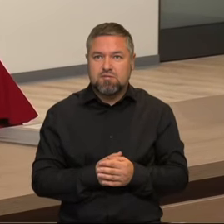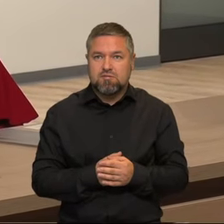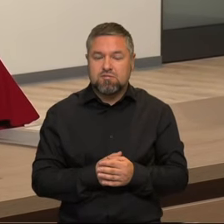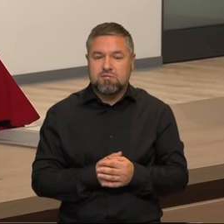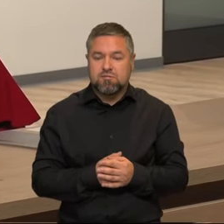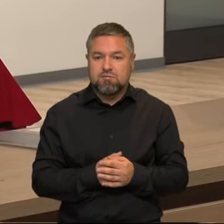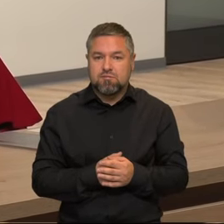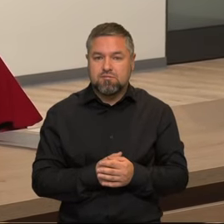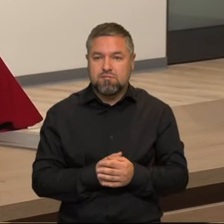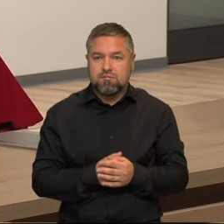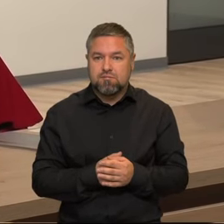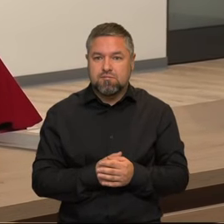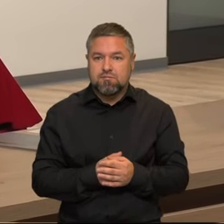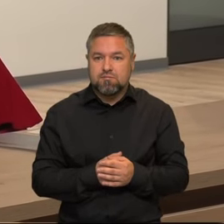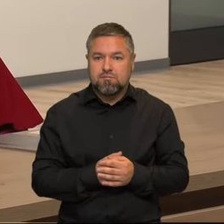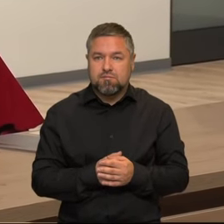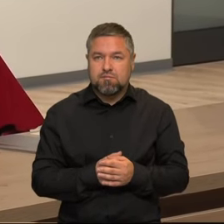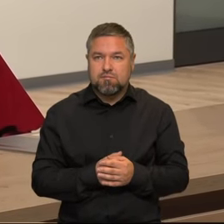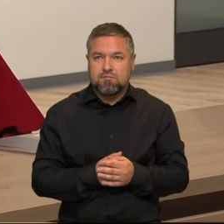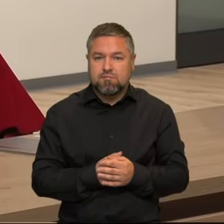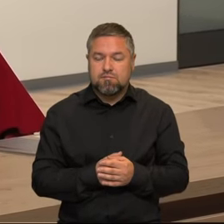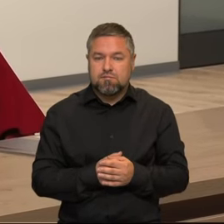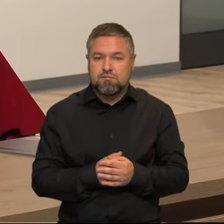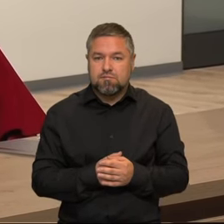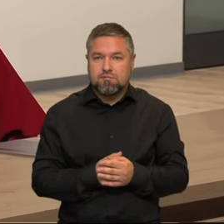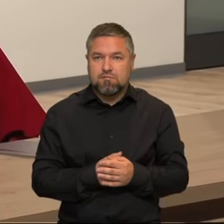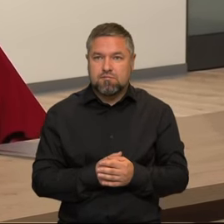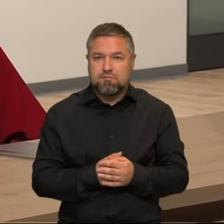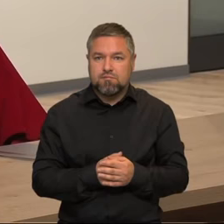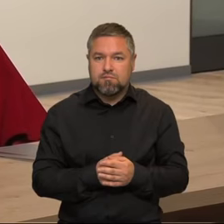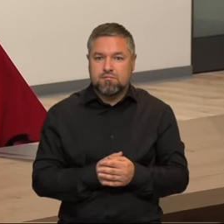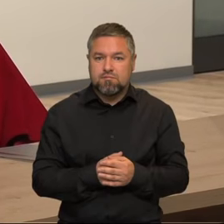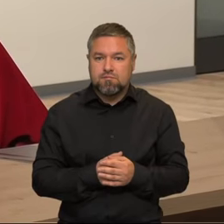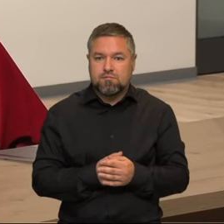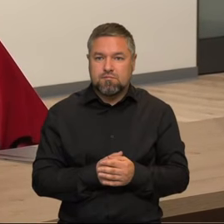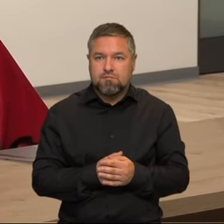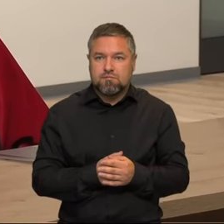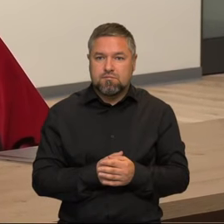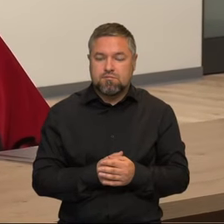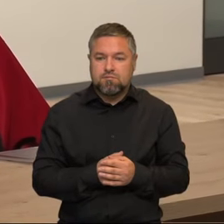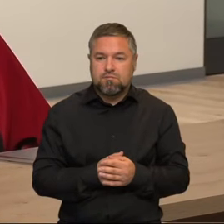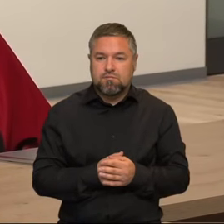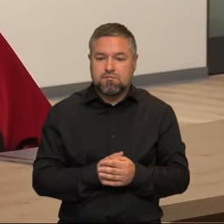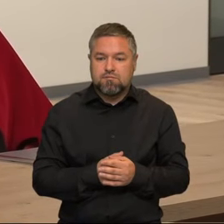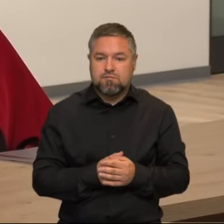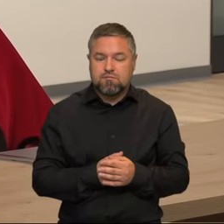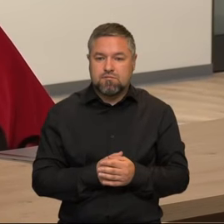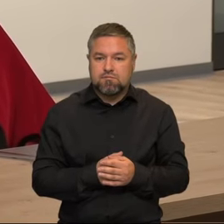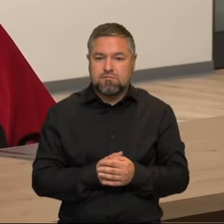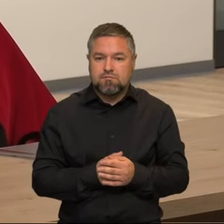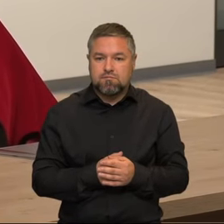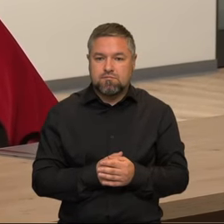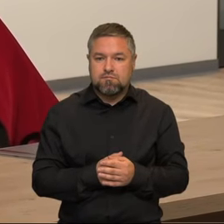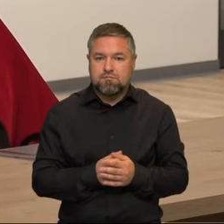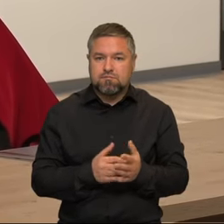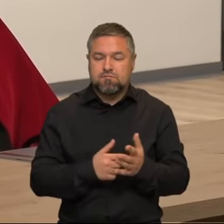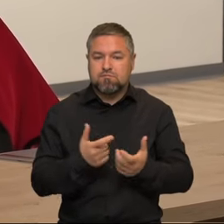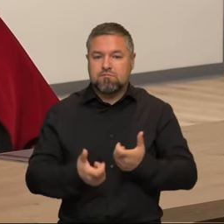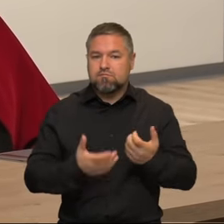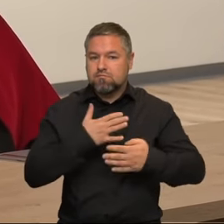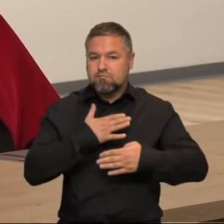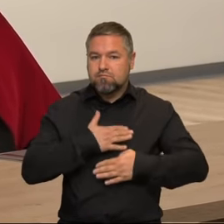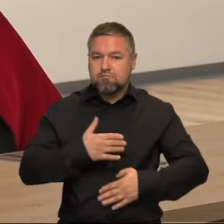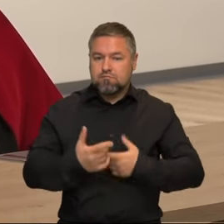latach inwestycji Politechniki Łódzkiej, kompleksu Alchemium, magia chemii jutra, którą miałem razem z Państwem